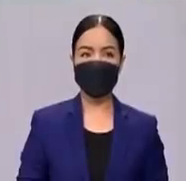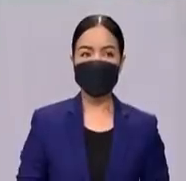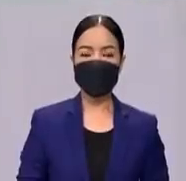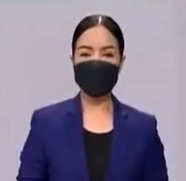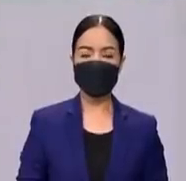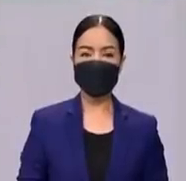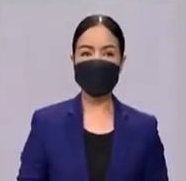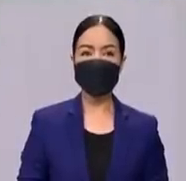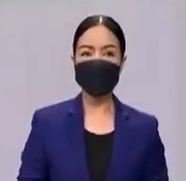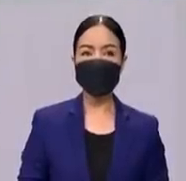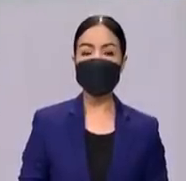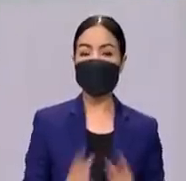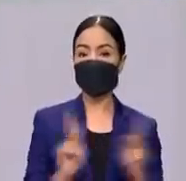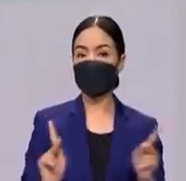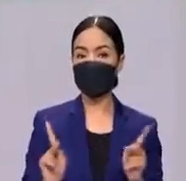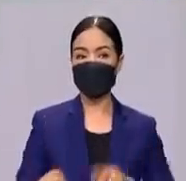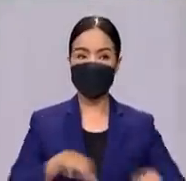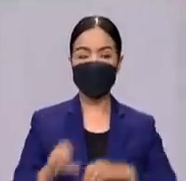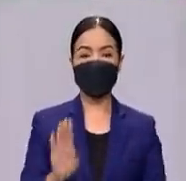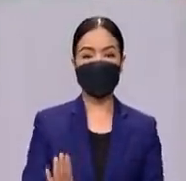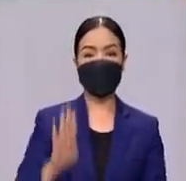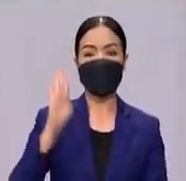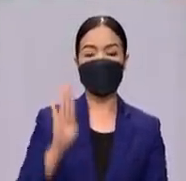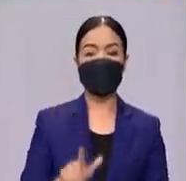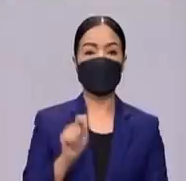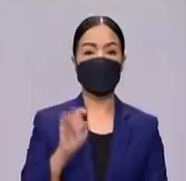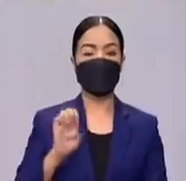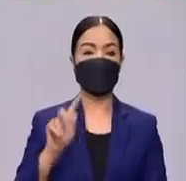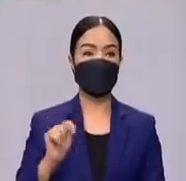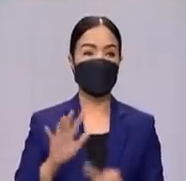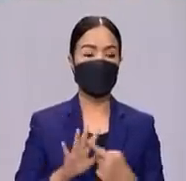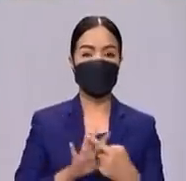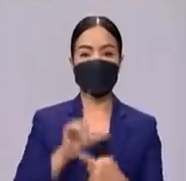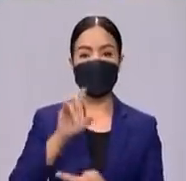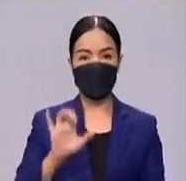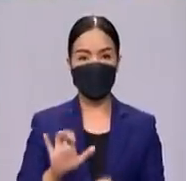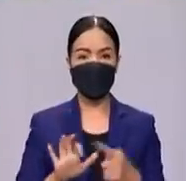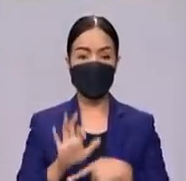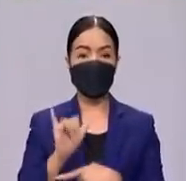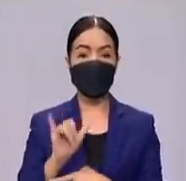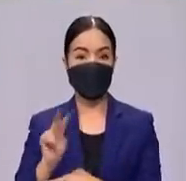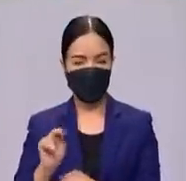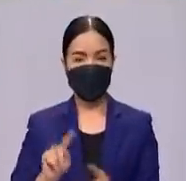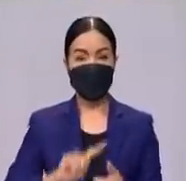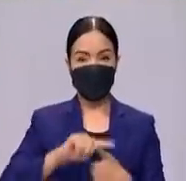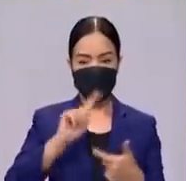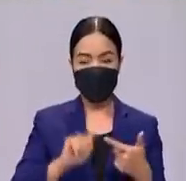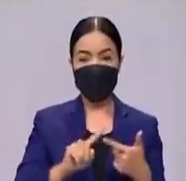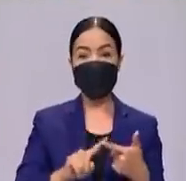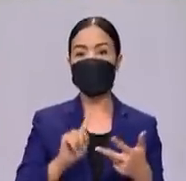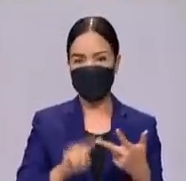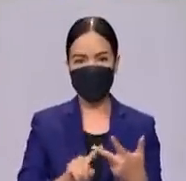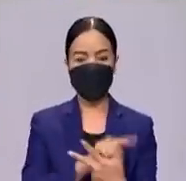นายเปรมชัยกนสูตรกรรมการบริหารบริษัทอิตาเลียนไทยดีเวลลอปเมนต์จำกัดมหาชนจำเลยที่1นายยงโดดเครือจำเลยที่2และนายธานีทุมมา